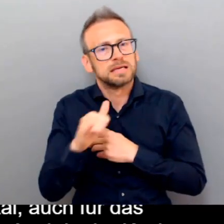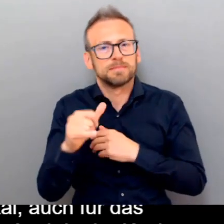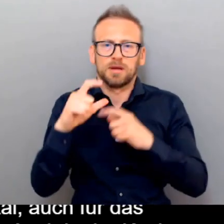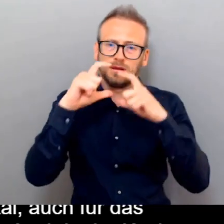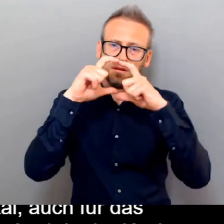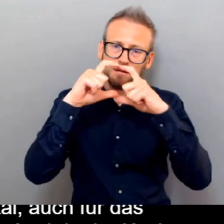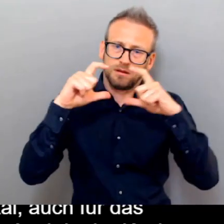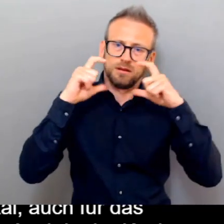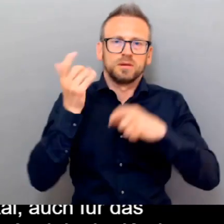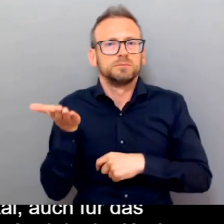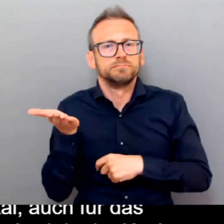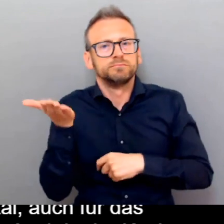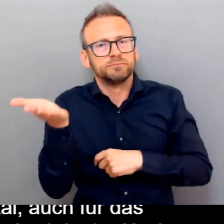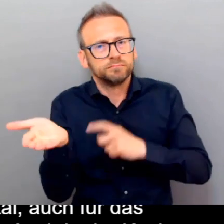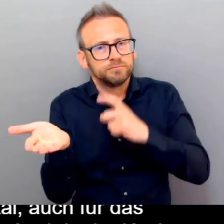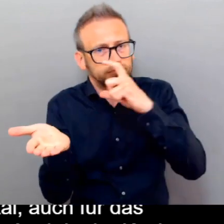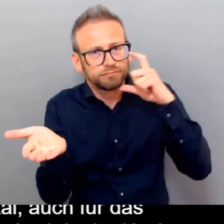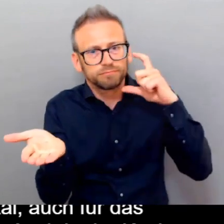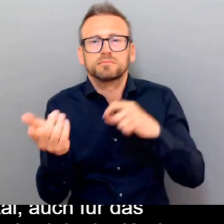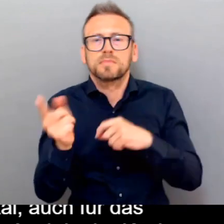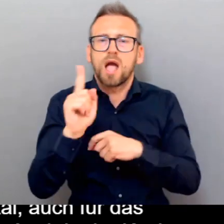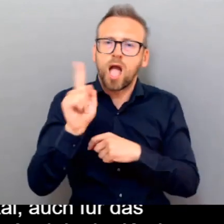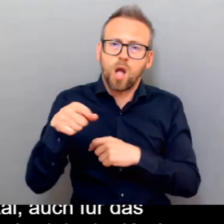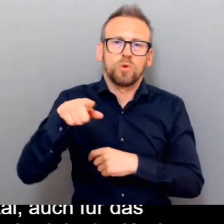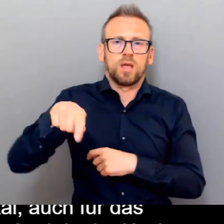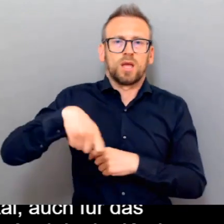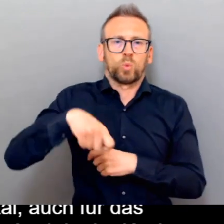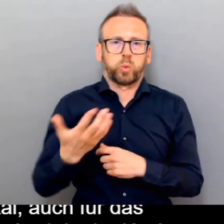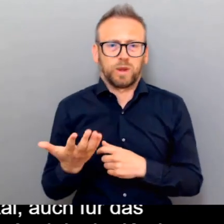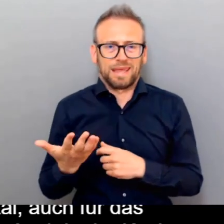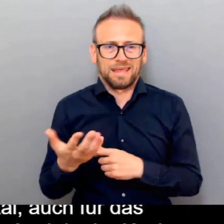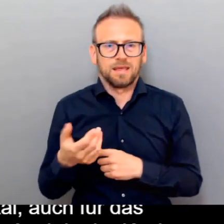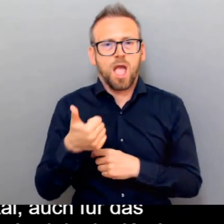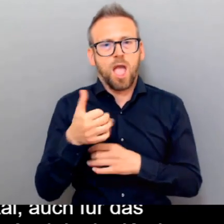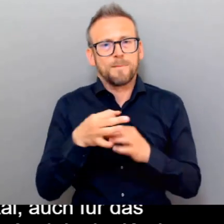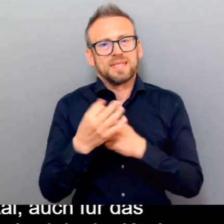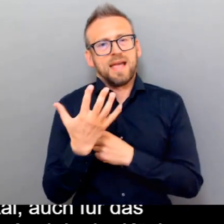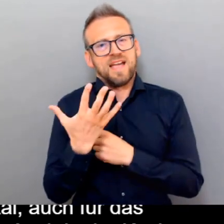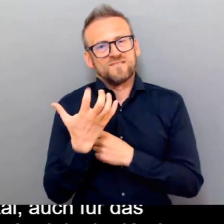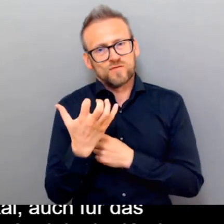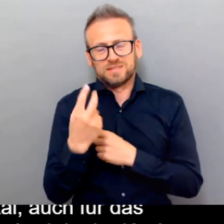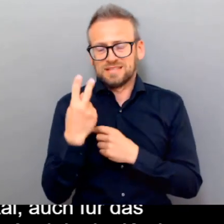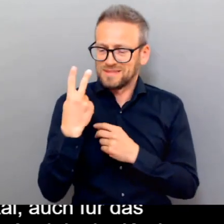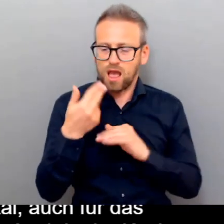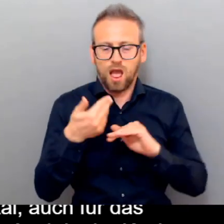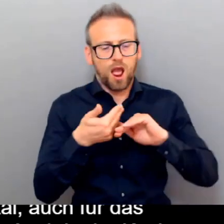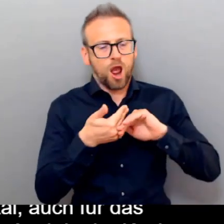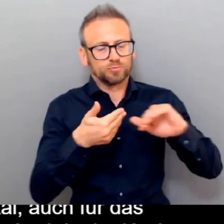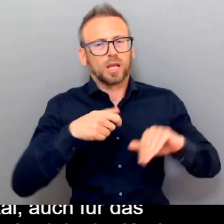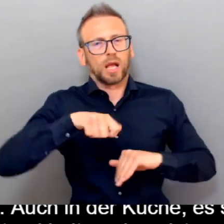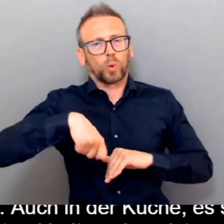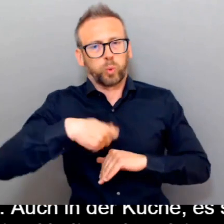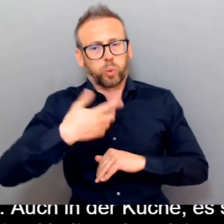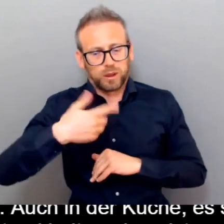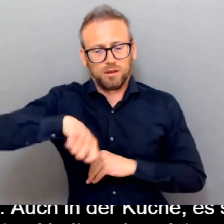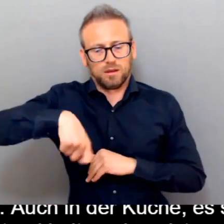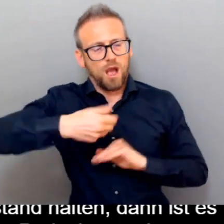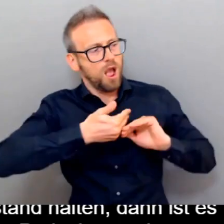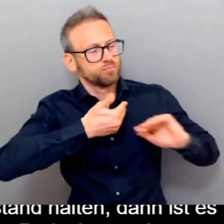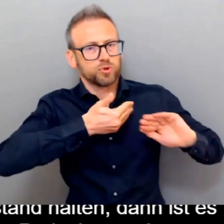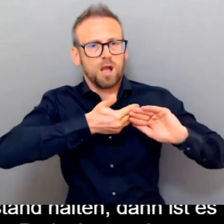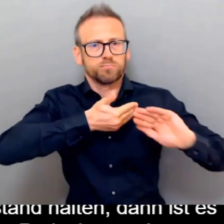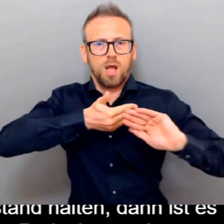quasi scharf stellen, auch im Sinne einer rechtlichen Regelung. Wir werden also in eine Allgemeinverfügung gießen, damit also klar ist, damit jeder